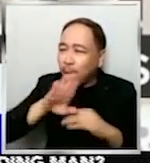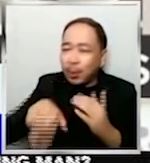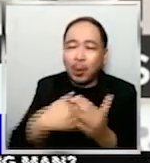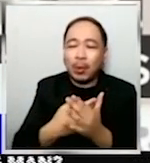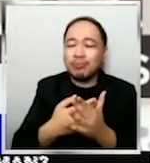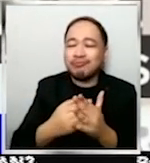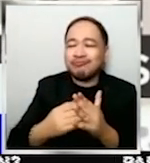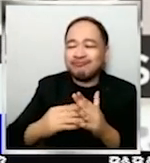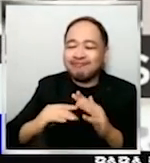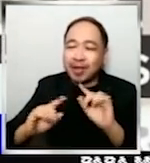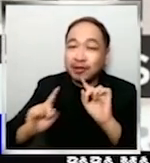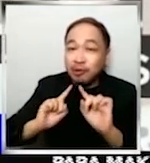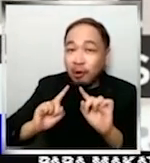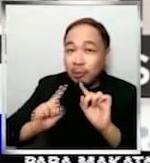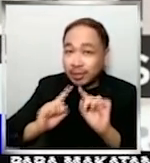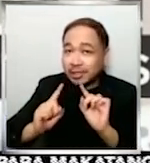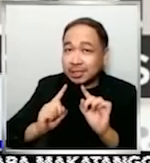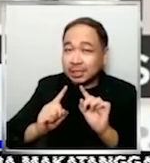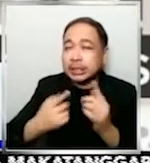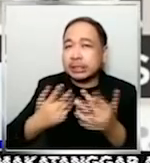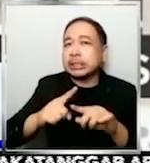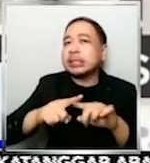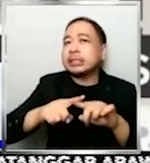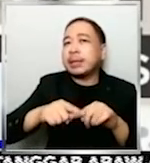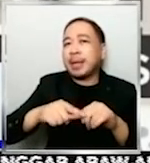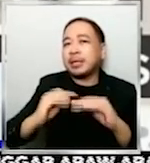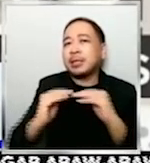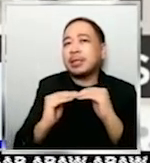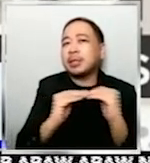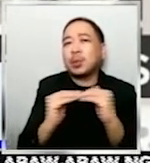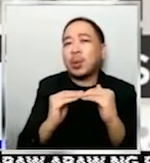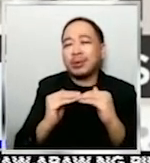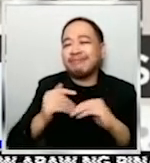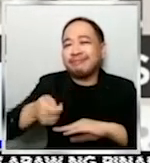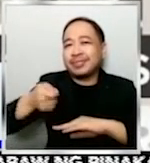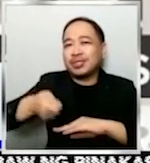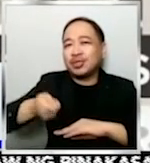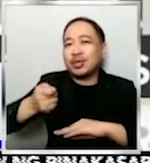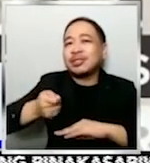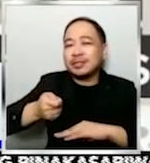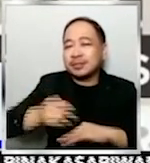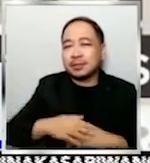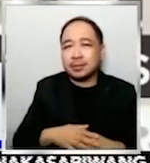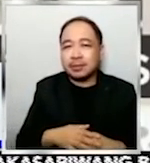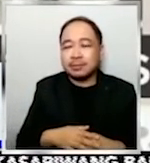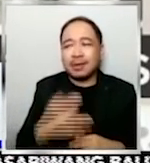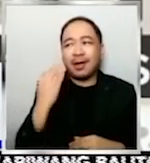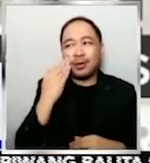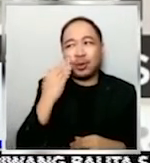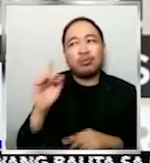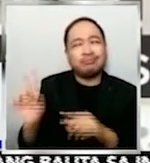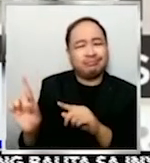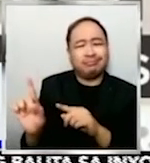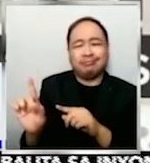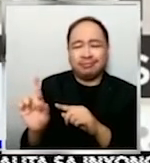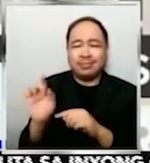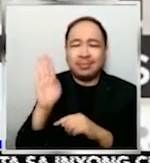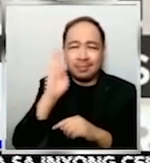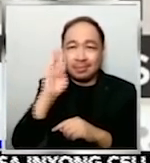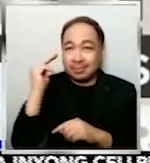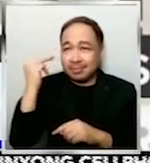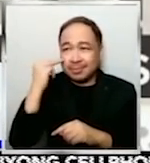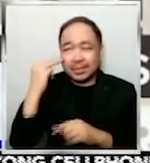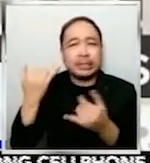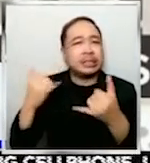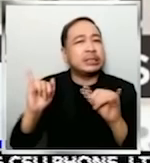sa justice. Alam natin na meron pa siyang mga hindi pinapanagutan na mga ginawa